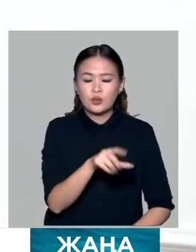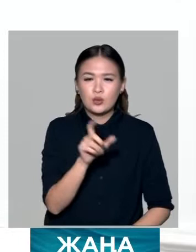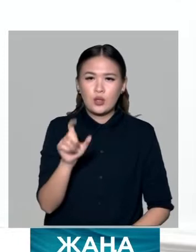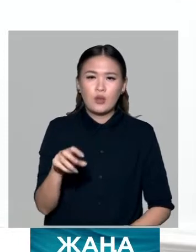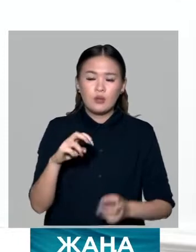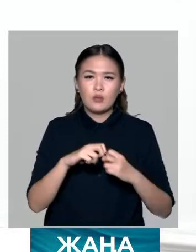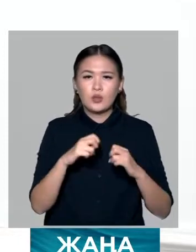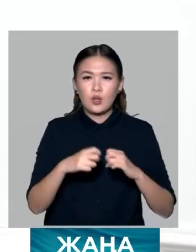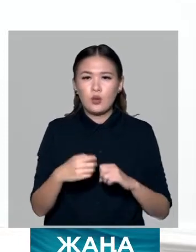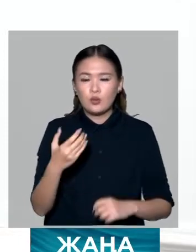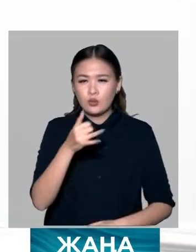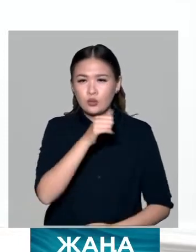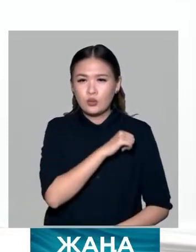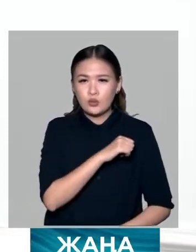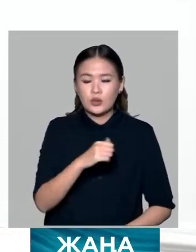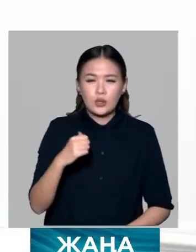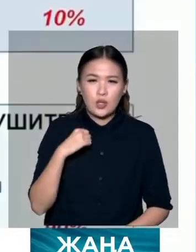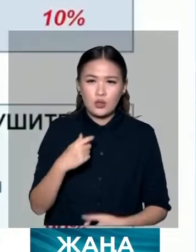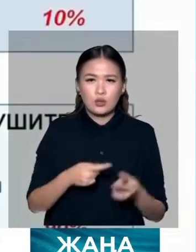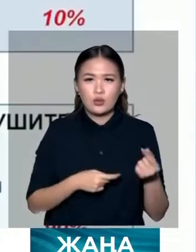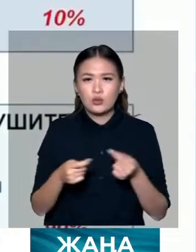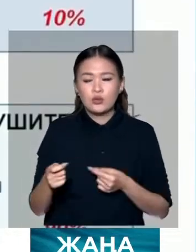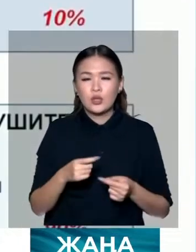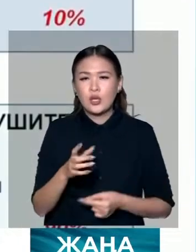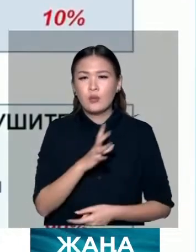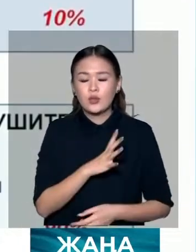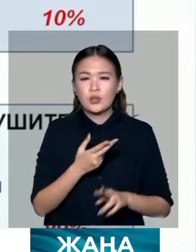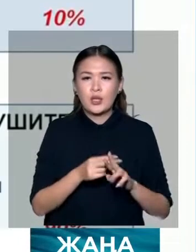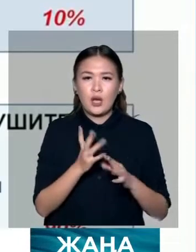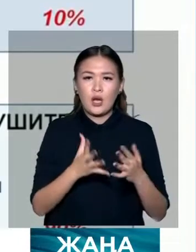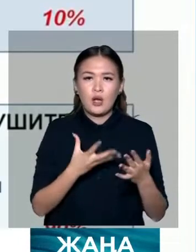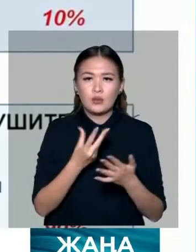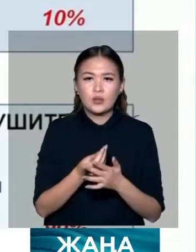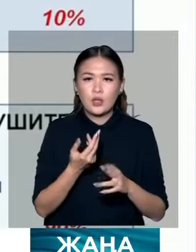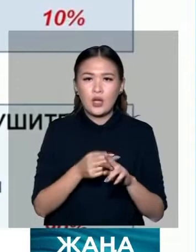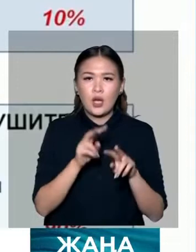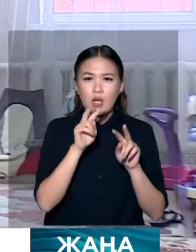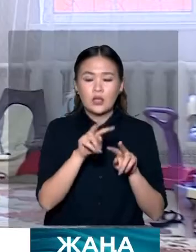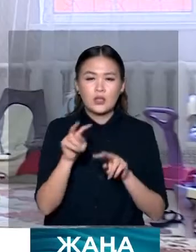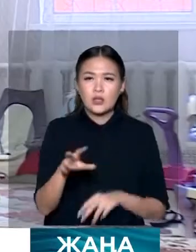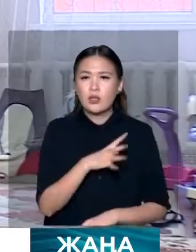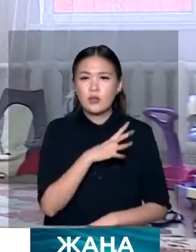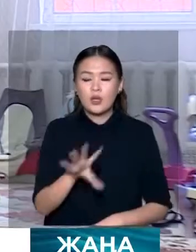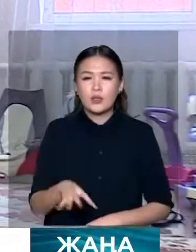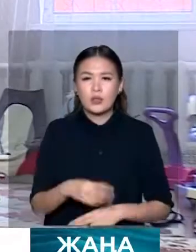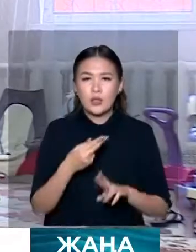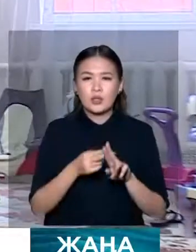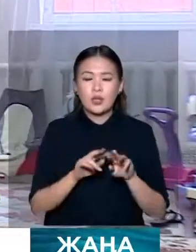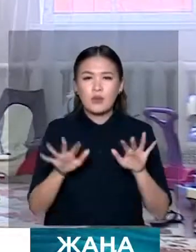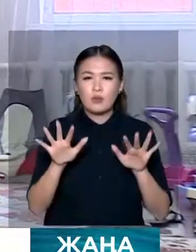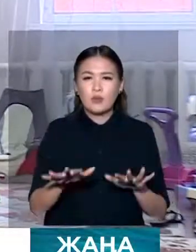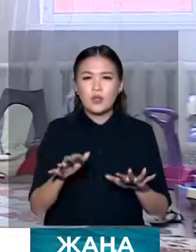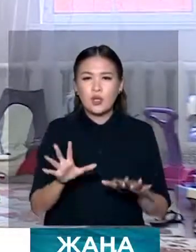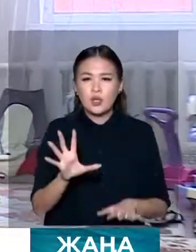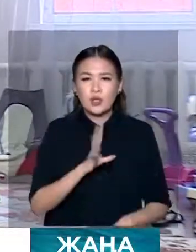тек өздері ғана осы мәселемен жүргізеді. Қаржыландыру бұл салада қарастырылмаған. Дағдарыс орталықтарының